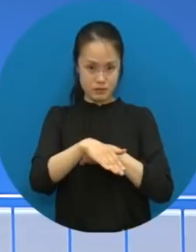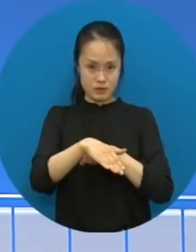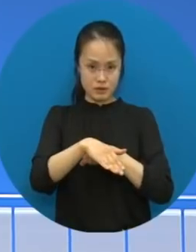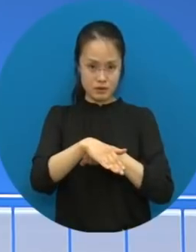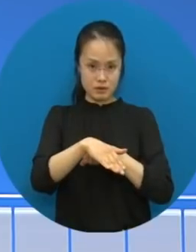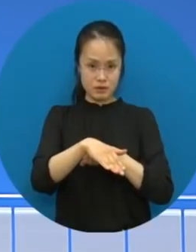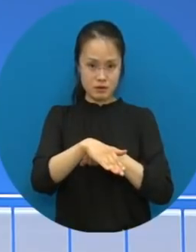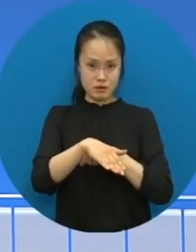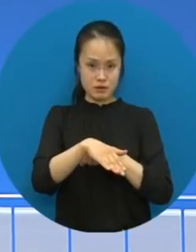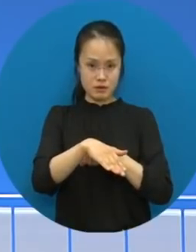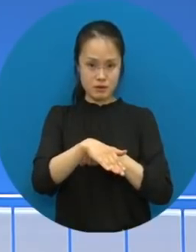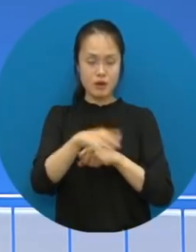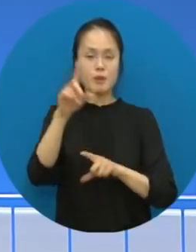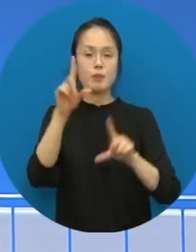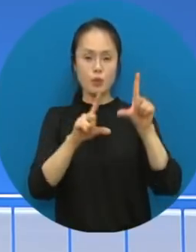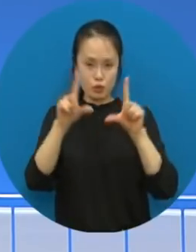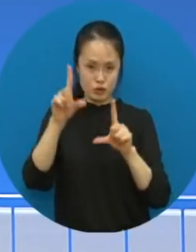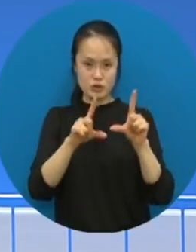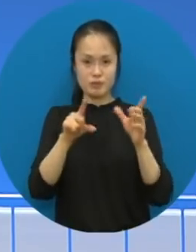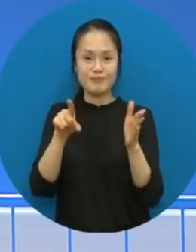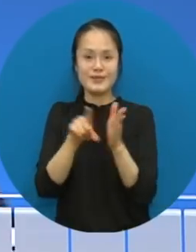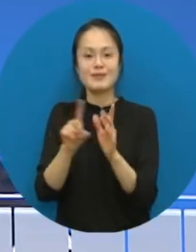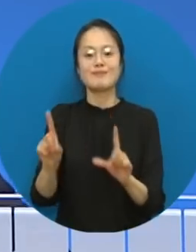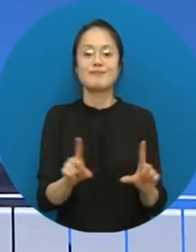그 모습으로 믿어야 된다고 선포합니다.